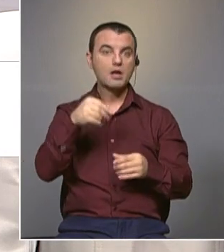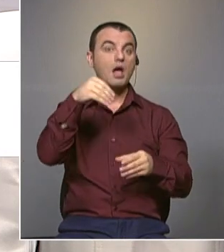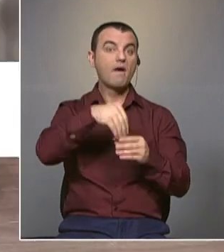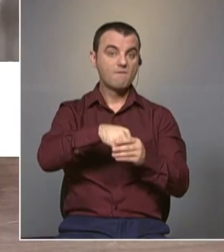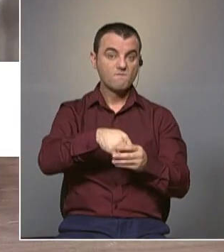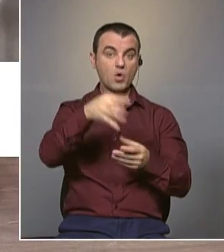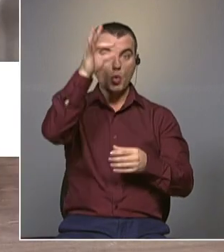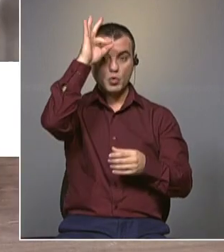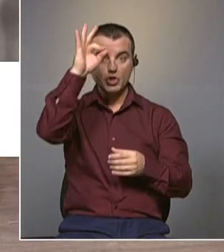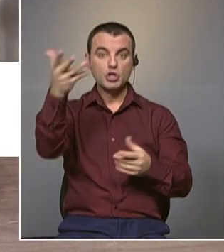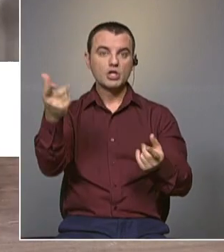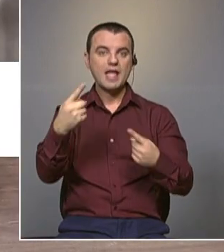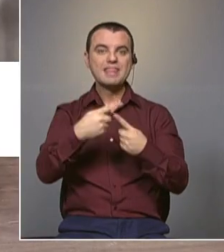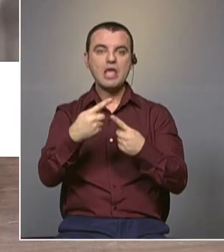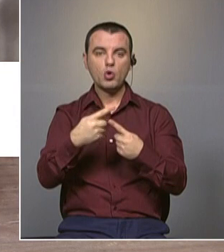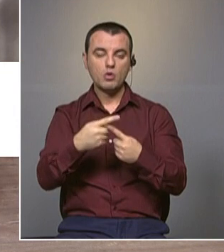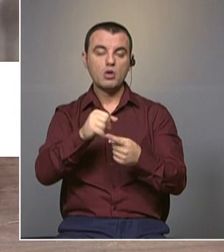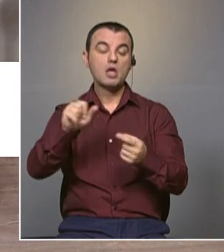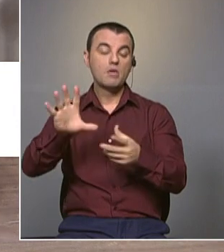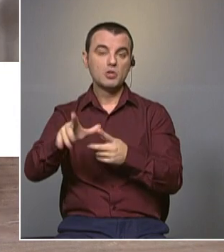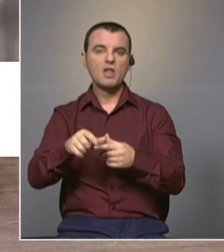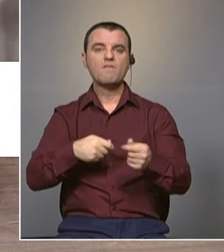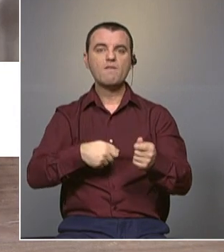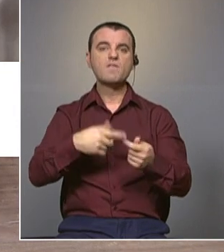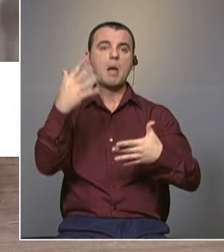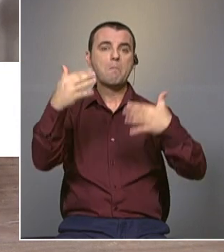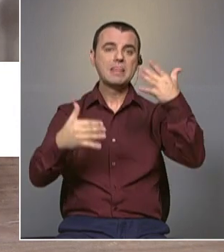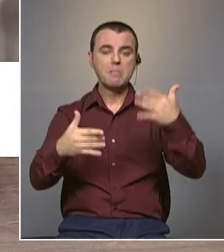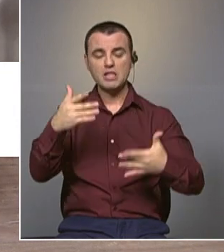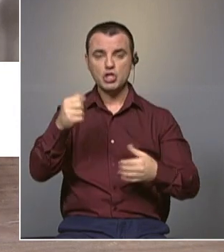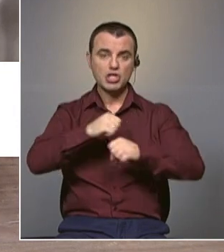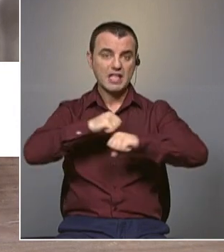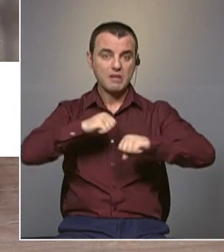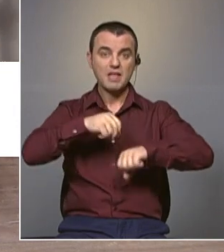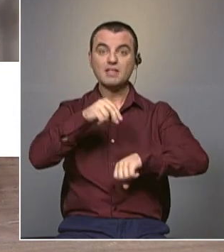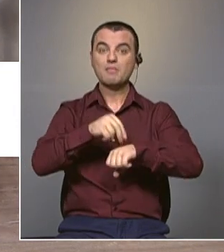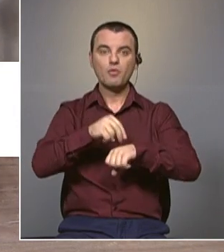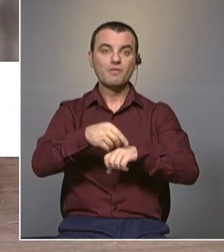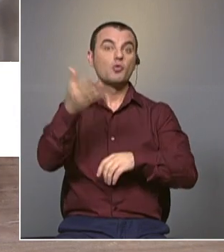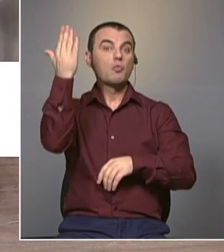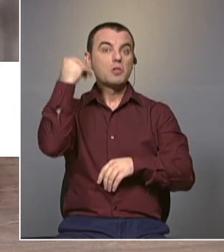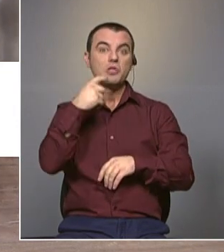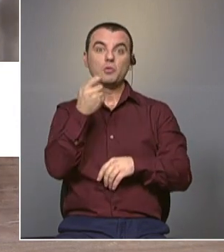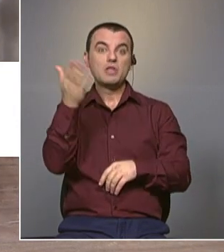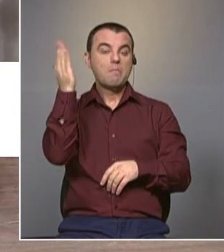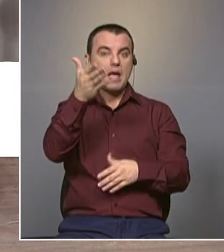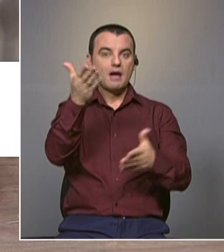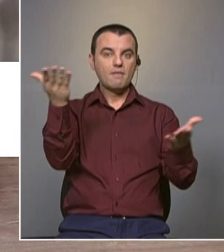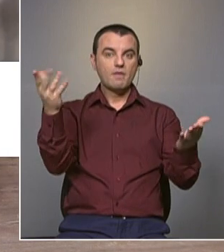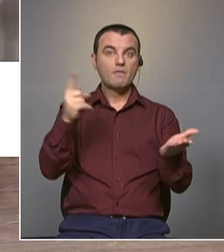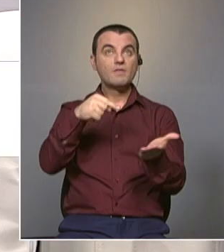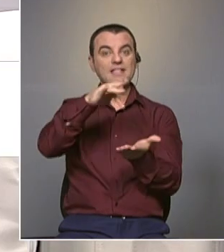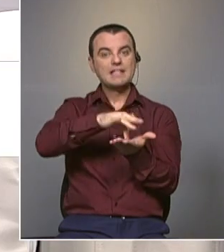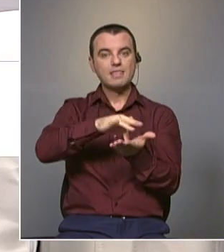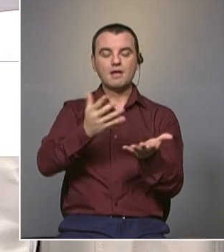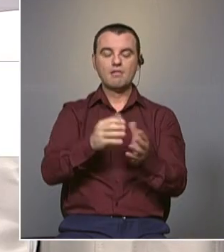Тумбева, ученички в математическата гимназия в Пловдив, които вече са били в космическия център. Здравейте! Здравейте. Да започнем направо.